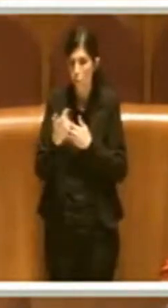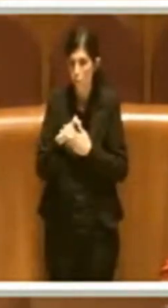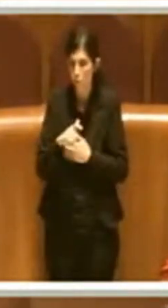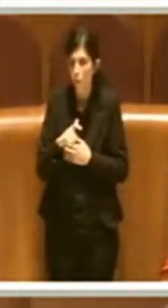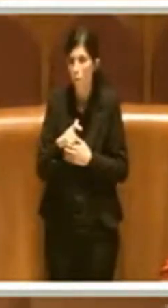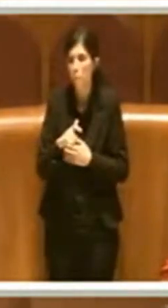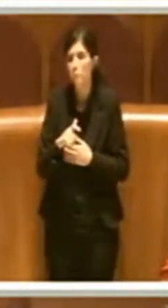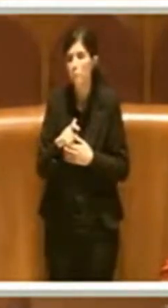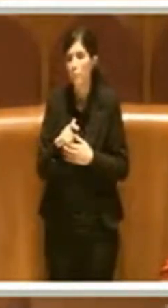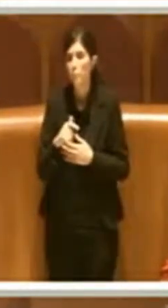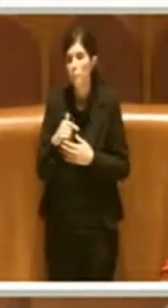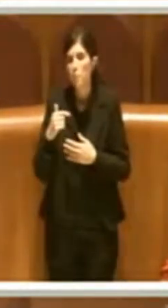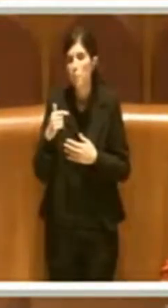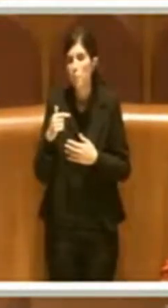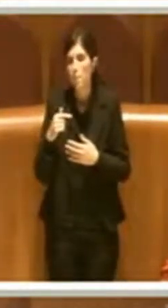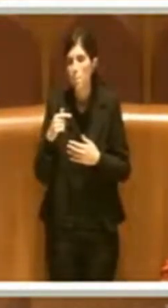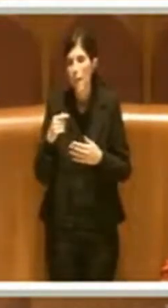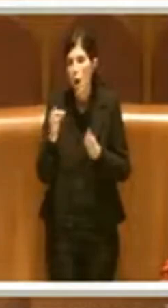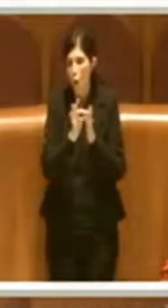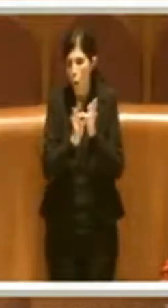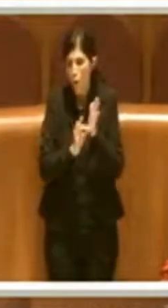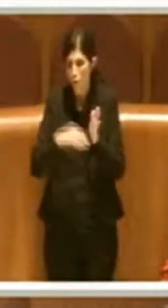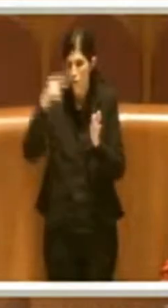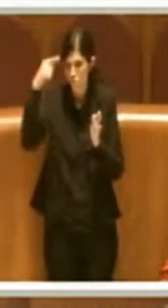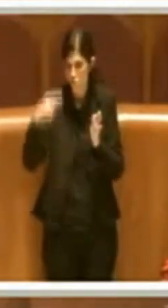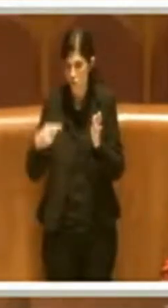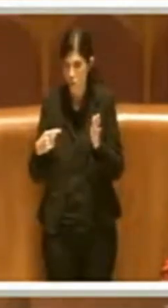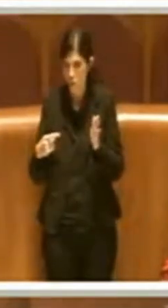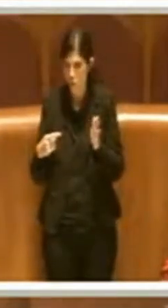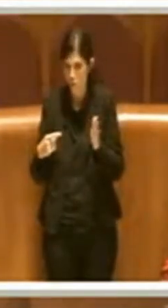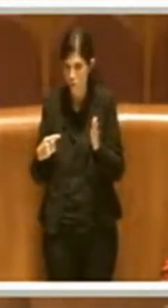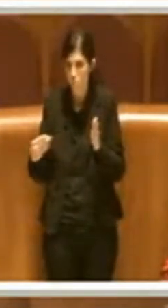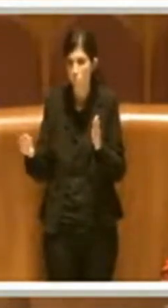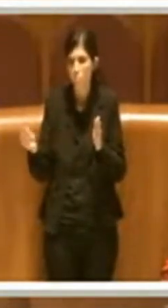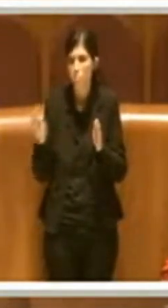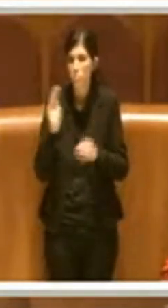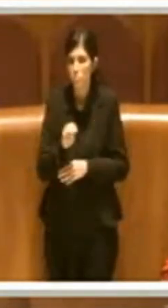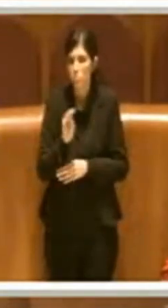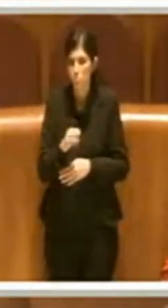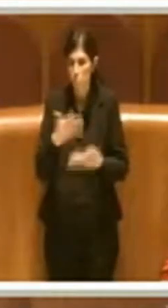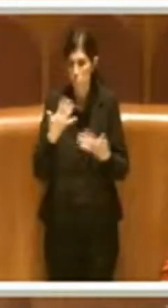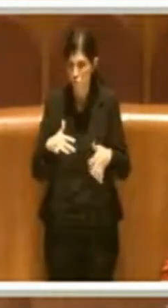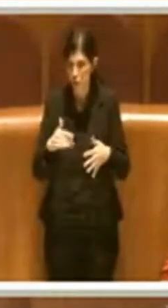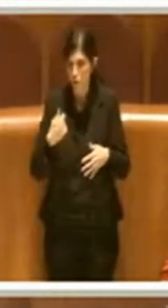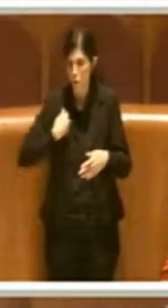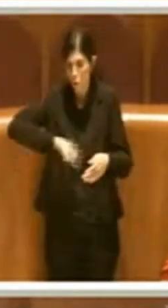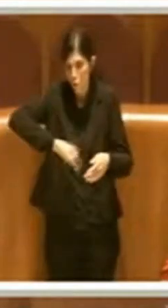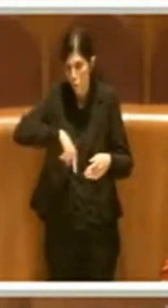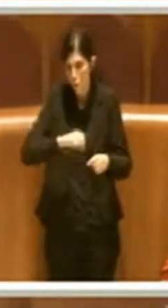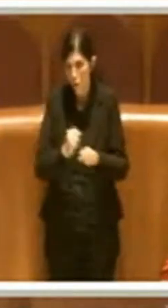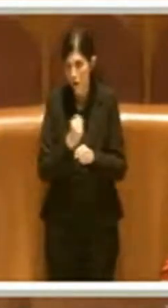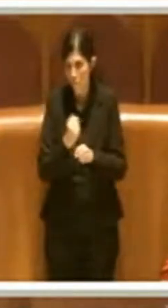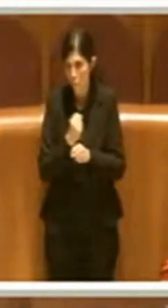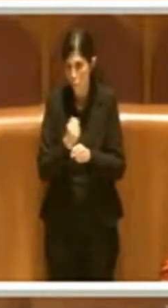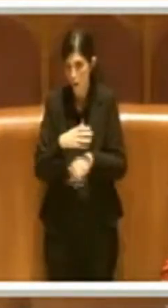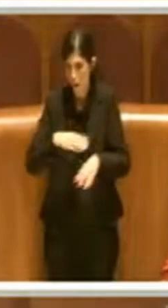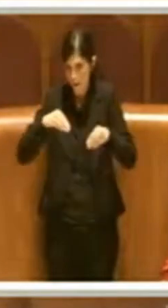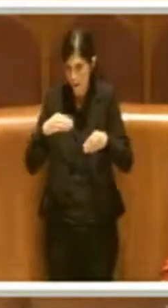poiché quello che viene richiesto in questo ordine del giorno in realtà lo stiamo già facendo, lo stiamo facendo da un po' di tempo e anche con una